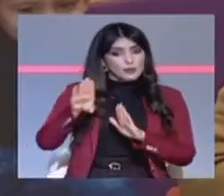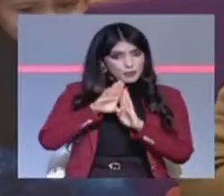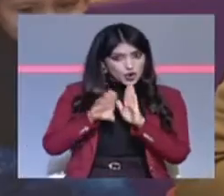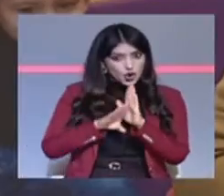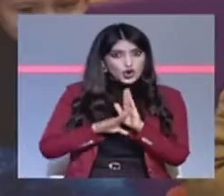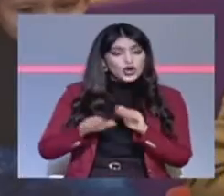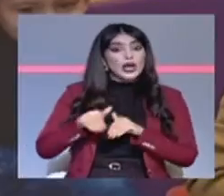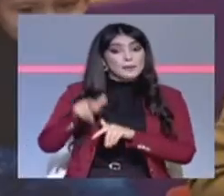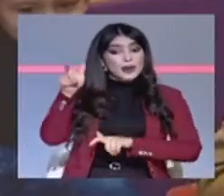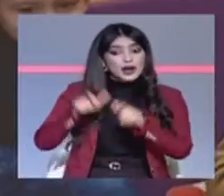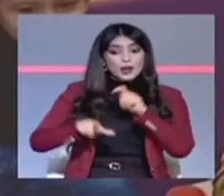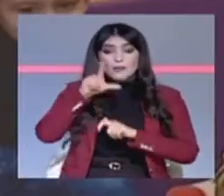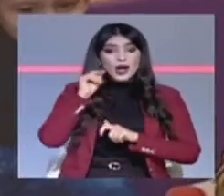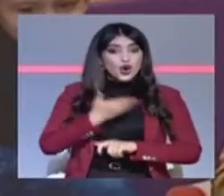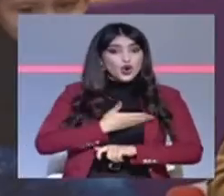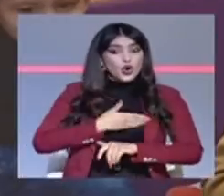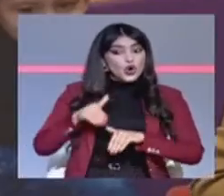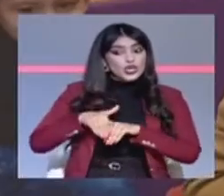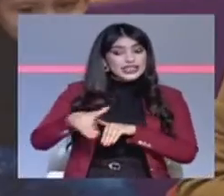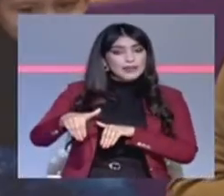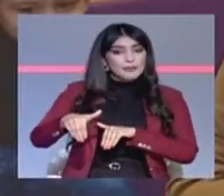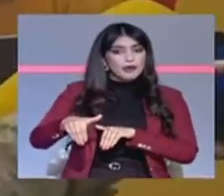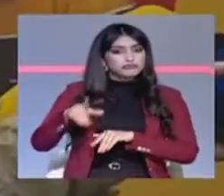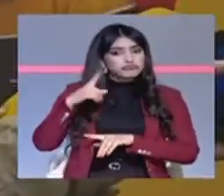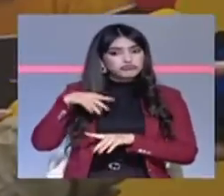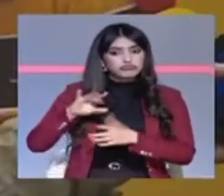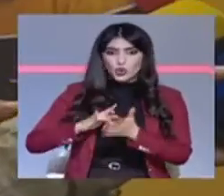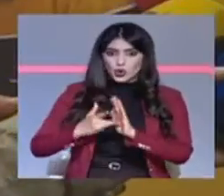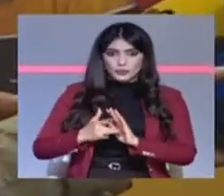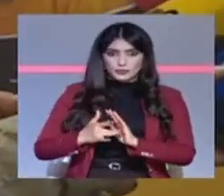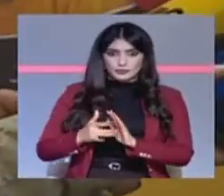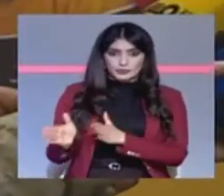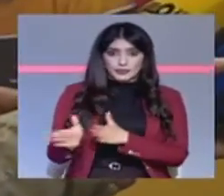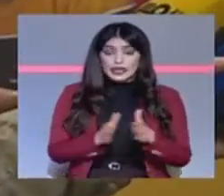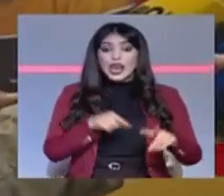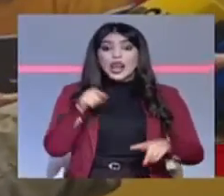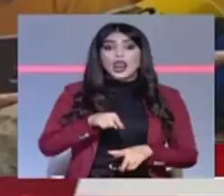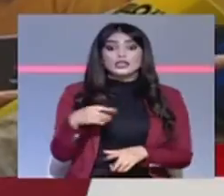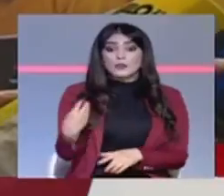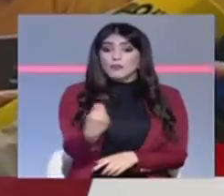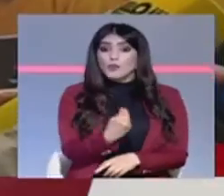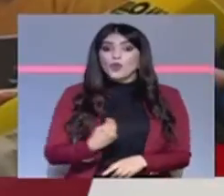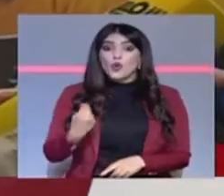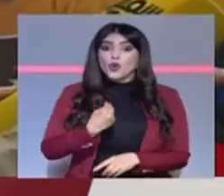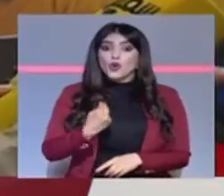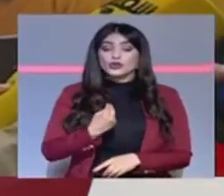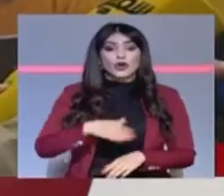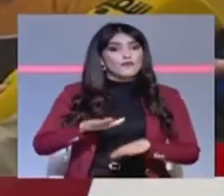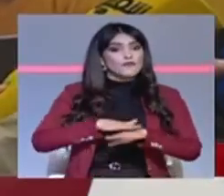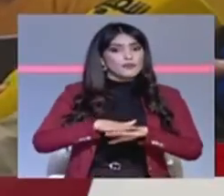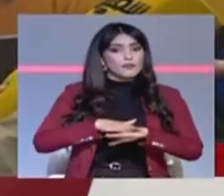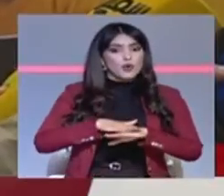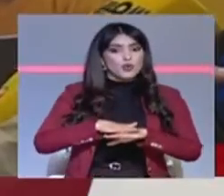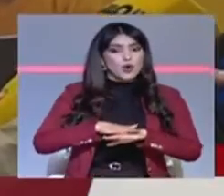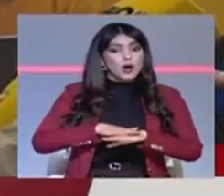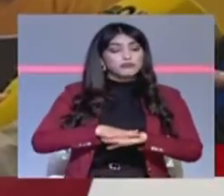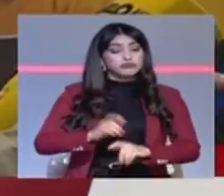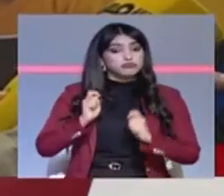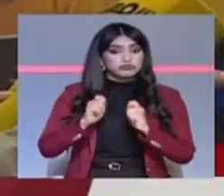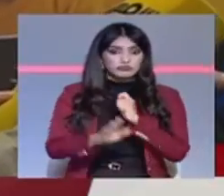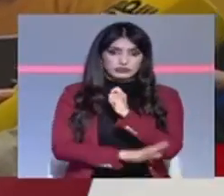المعارف القدرات اللي يحب يشوف ها يلزم الطفوله تكون هي في محور السياسه تمتعنا